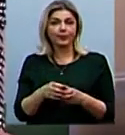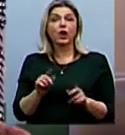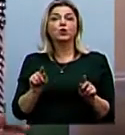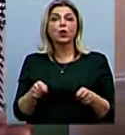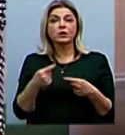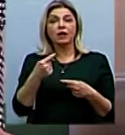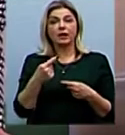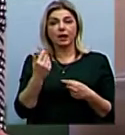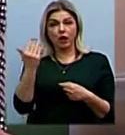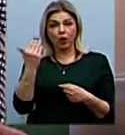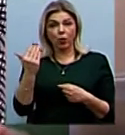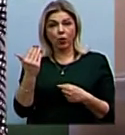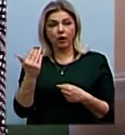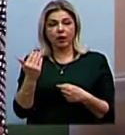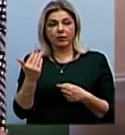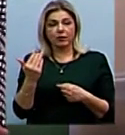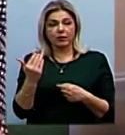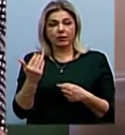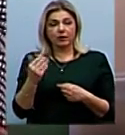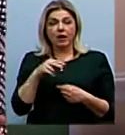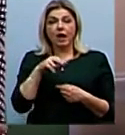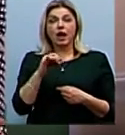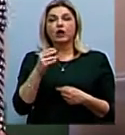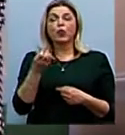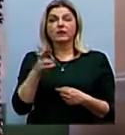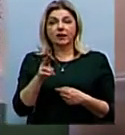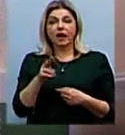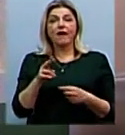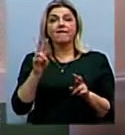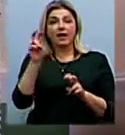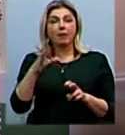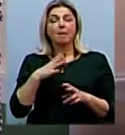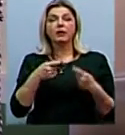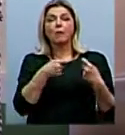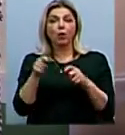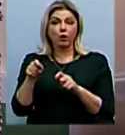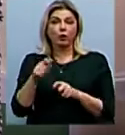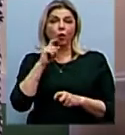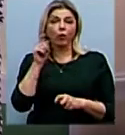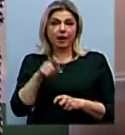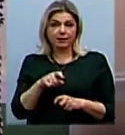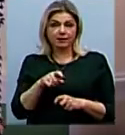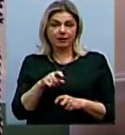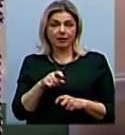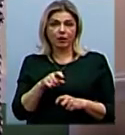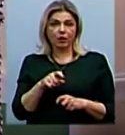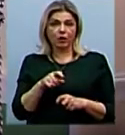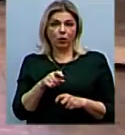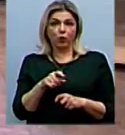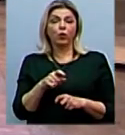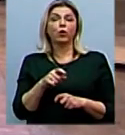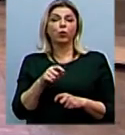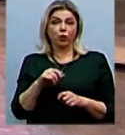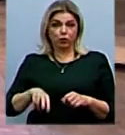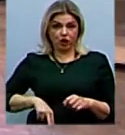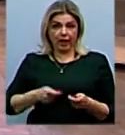создатель ее, учредитель литовская фирма Сивинити была продана украинским учредителям. То есть